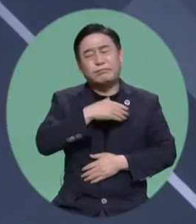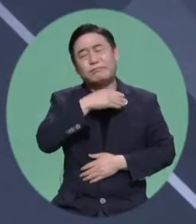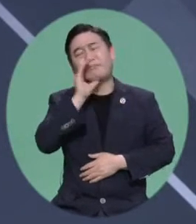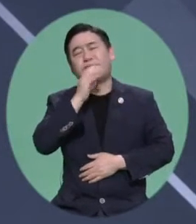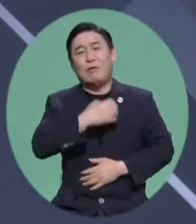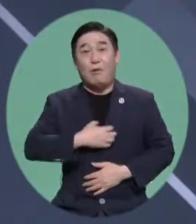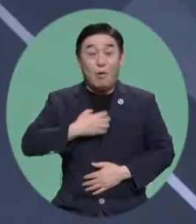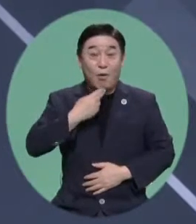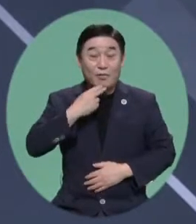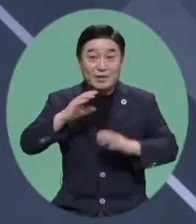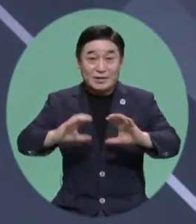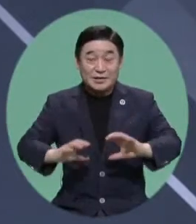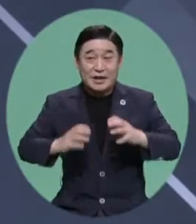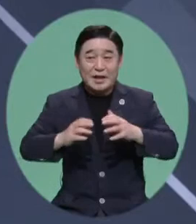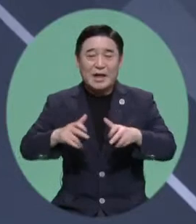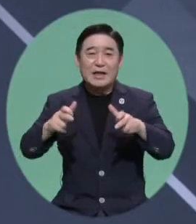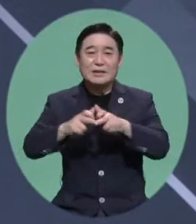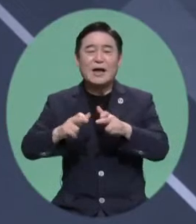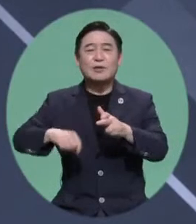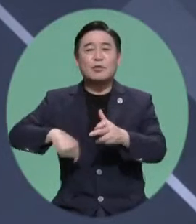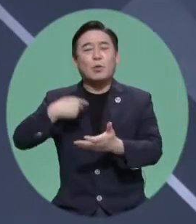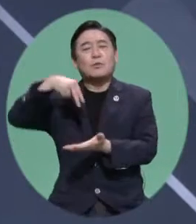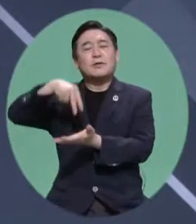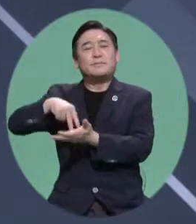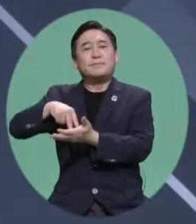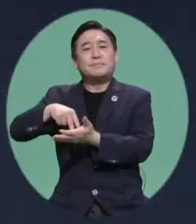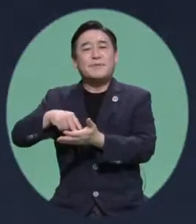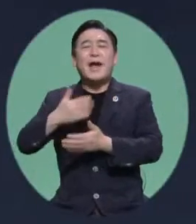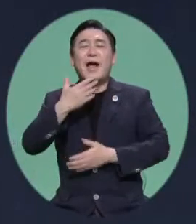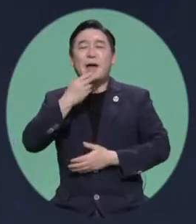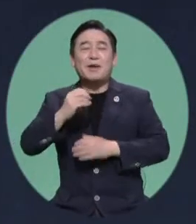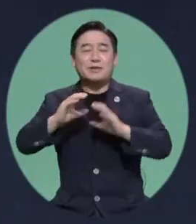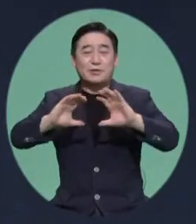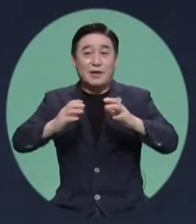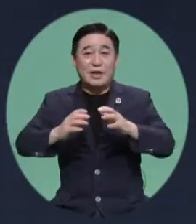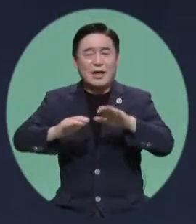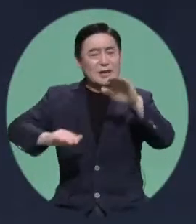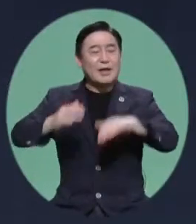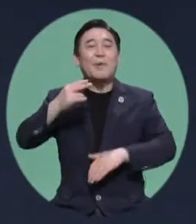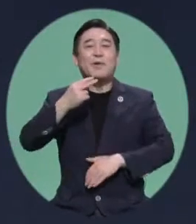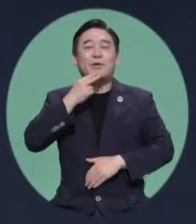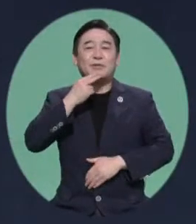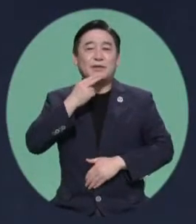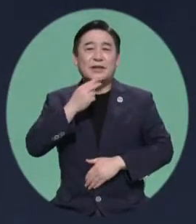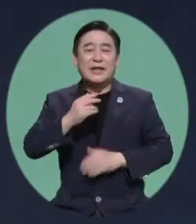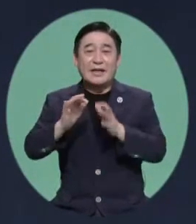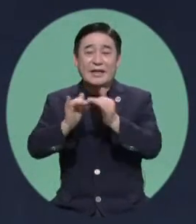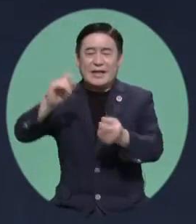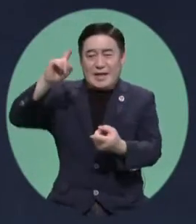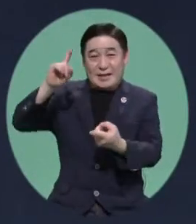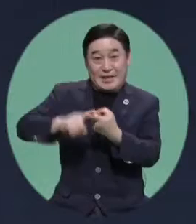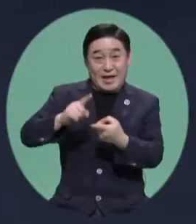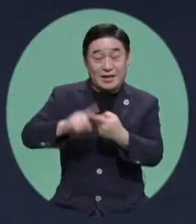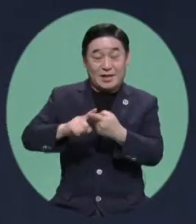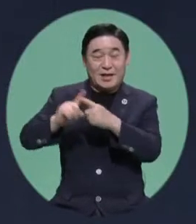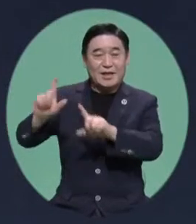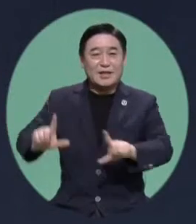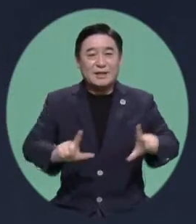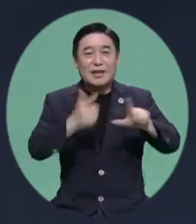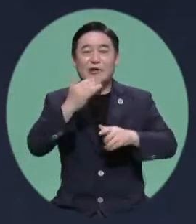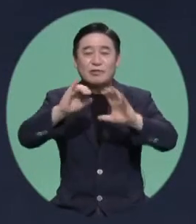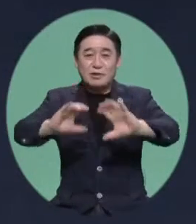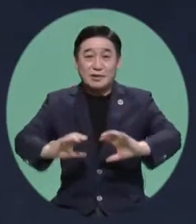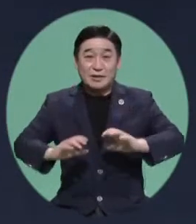그리고 장애인도 독립해서 행복할 수 있는 나라 누구도 차별 받지 않고 최소한의 인간다운 삶을 보장받을 수 있는